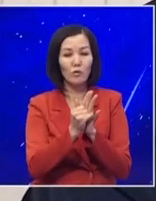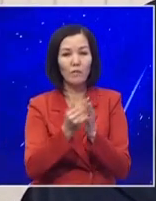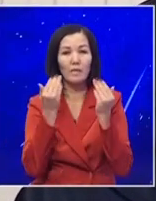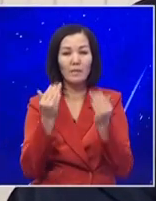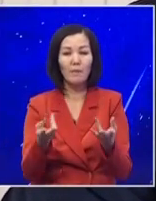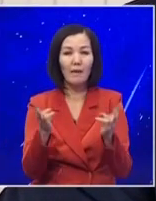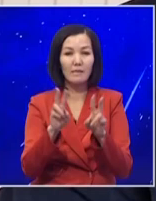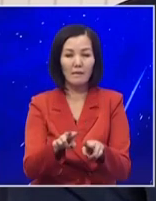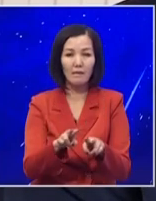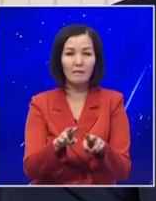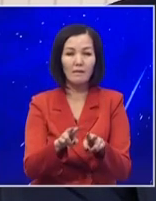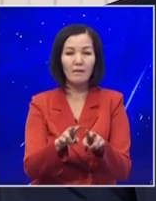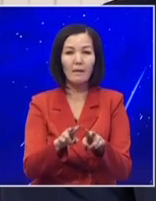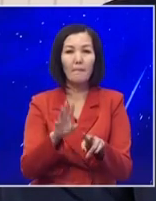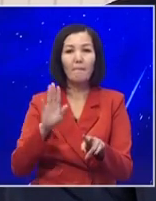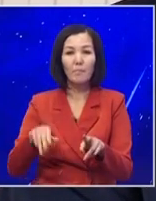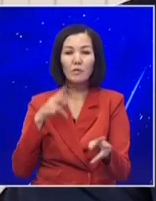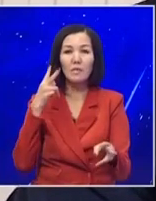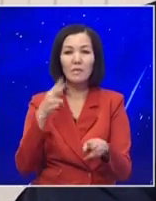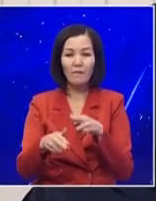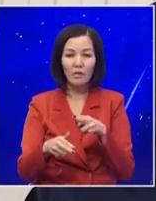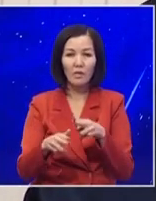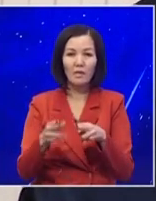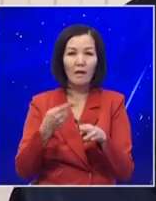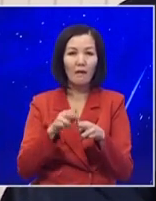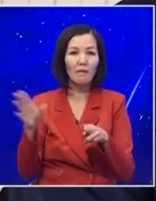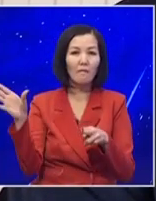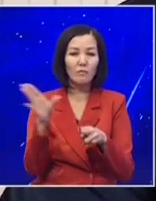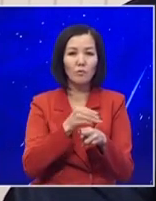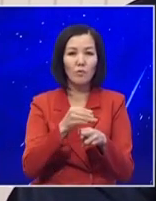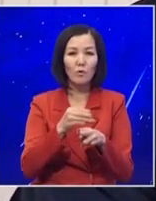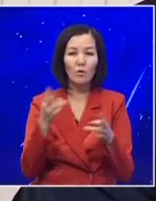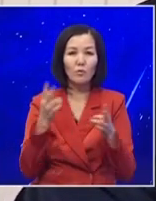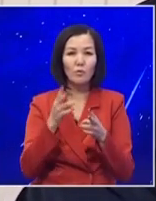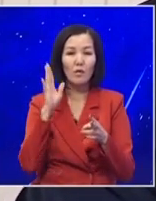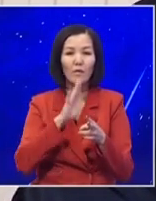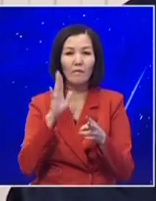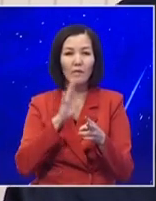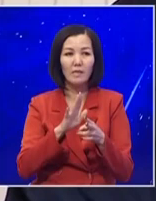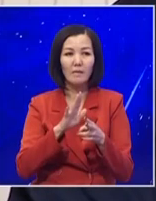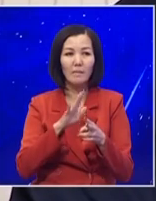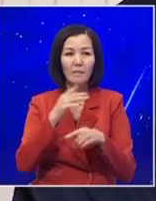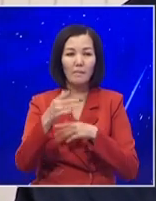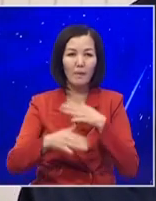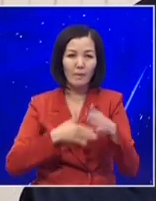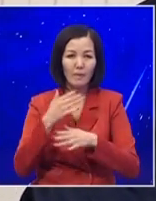Теперь осталось после завершения это все прокачаться на воде. А потом уже